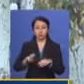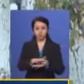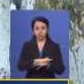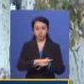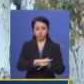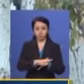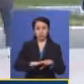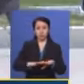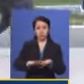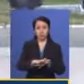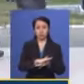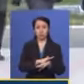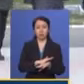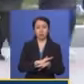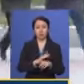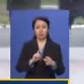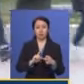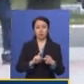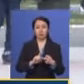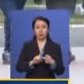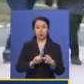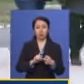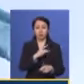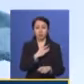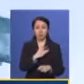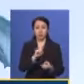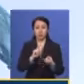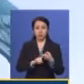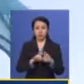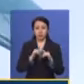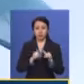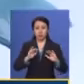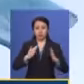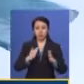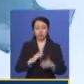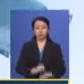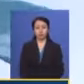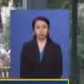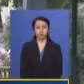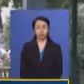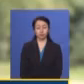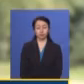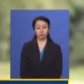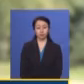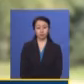на 2021 год из-за неблагополучной эпидемиологической обстановки.